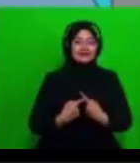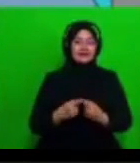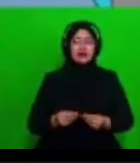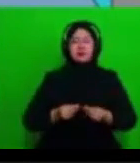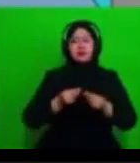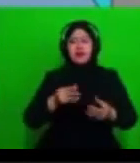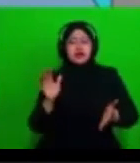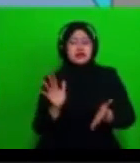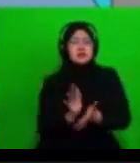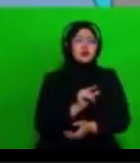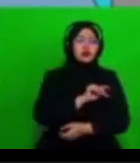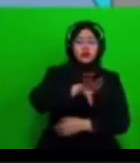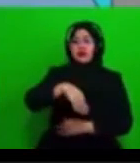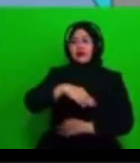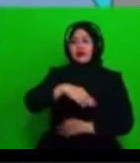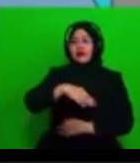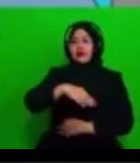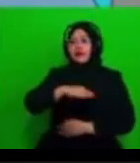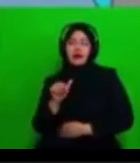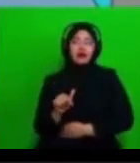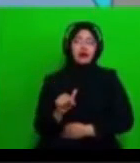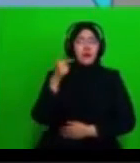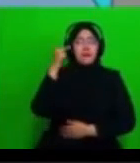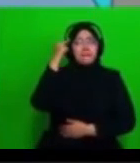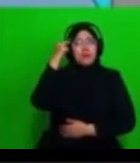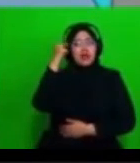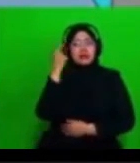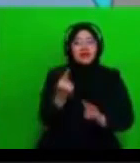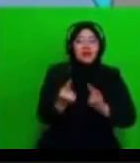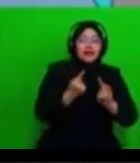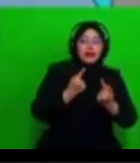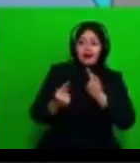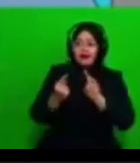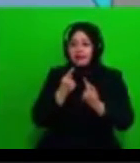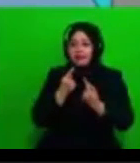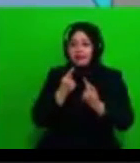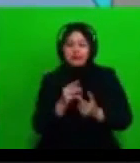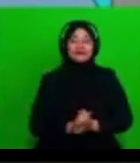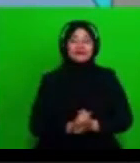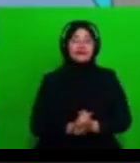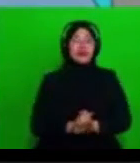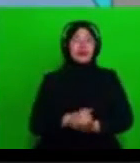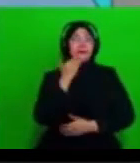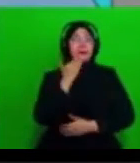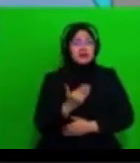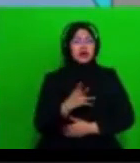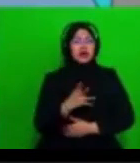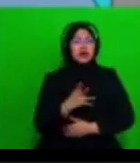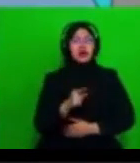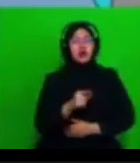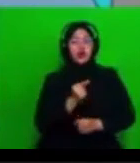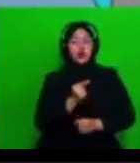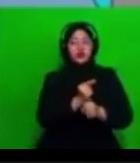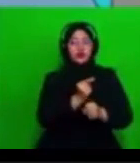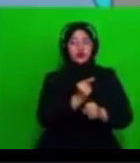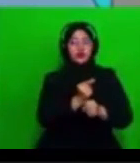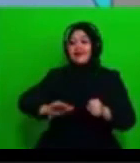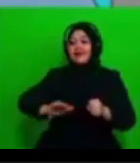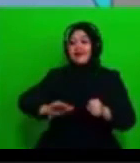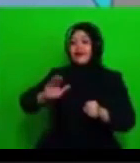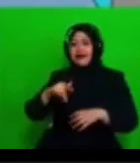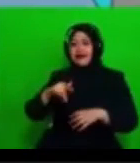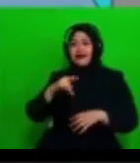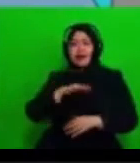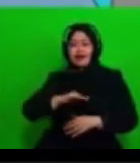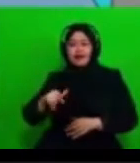memberikan kesempatan kepada peserta didik untuk belajar secara interaktif. Kalau selama ini relasi antara guru dan peserta didik dan